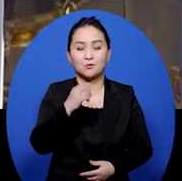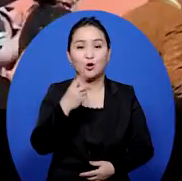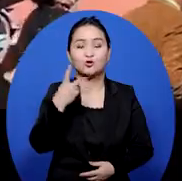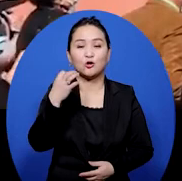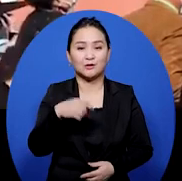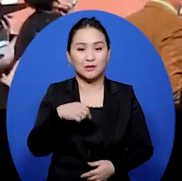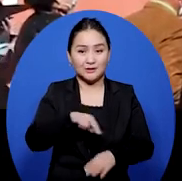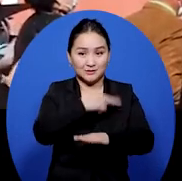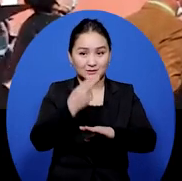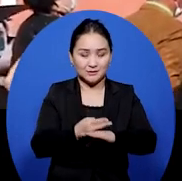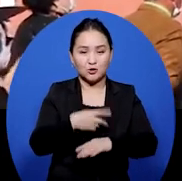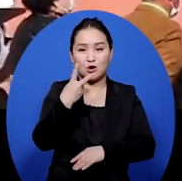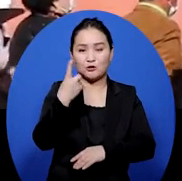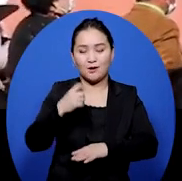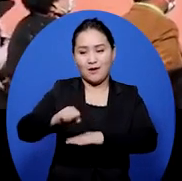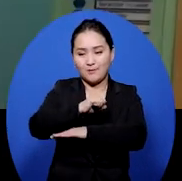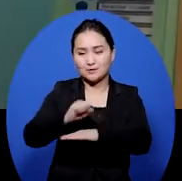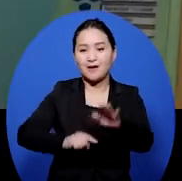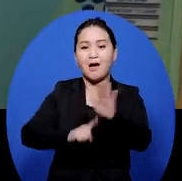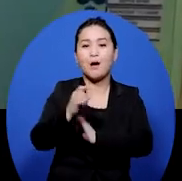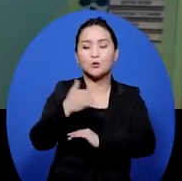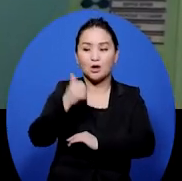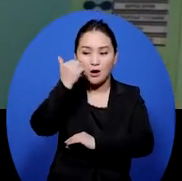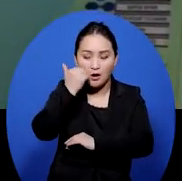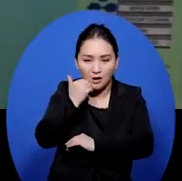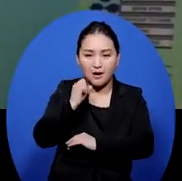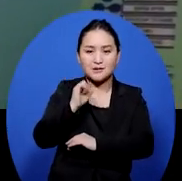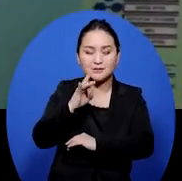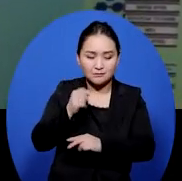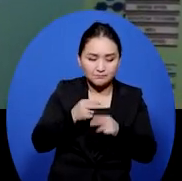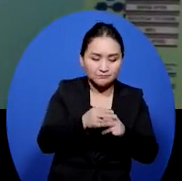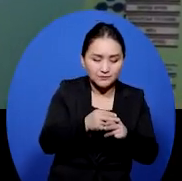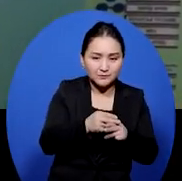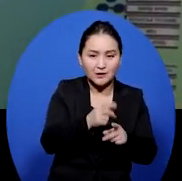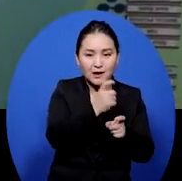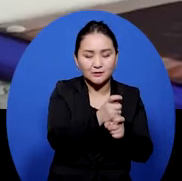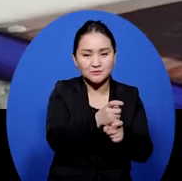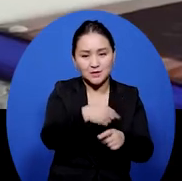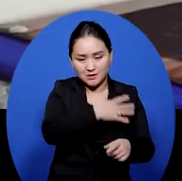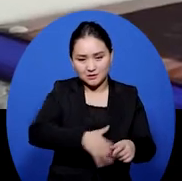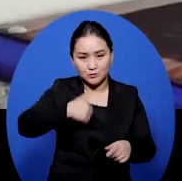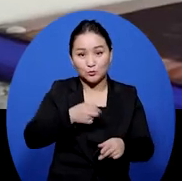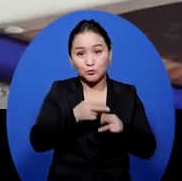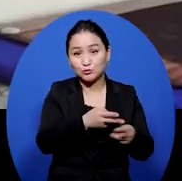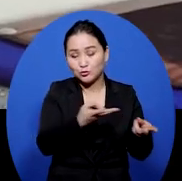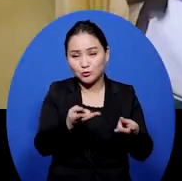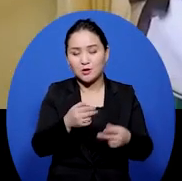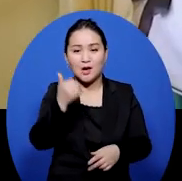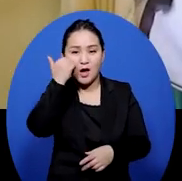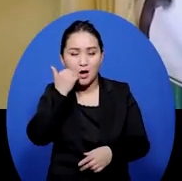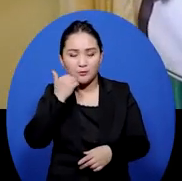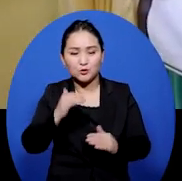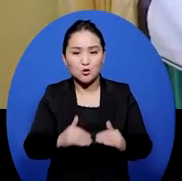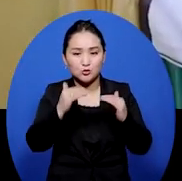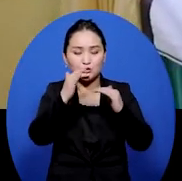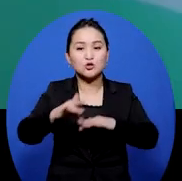2021 онд Дахангуул аймагт 21 аймагаас анхудаа ахмад насны асрамж халамж эрүүл мэндийн үйлчилгээ үзүүлэх ахмадын хөгжлийн төв